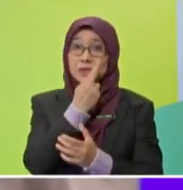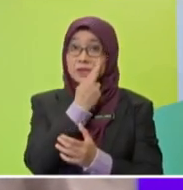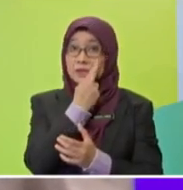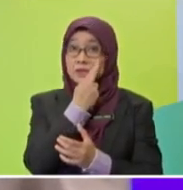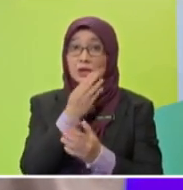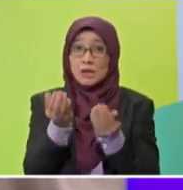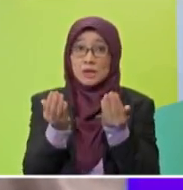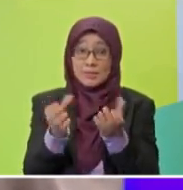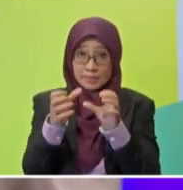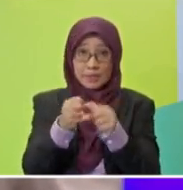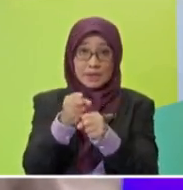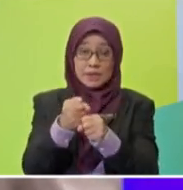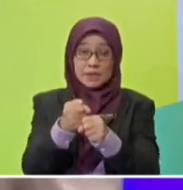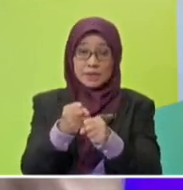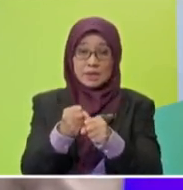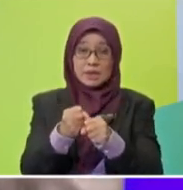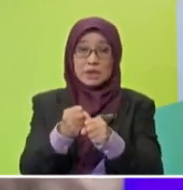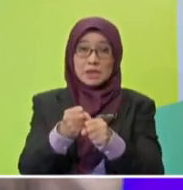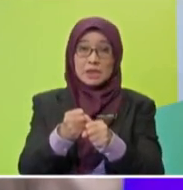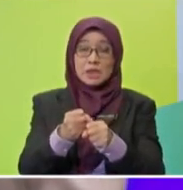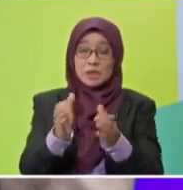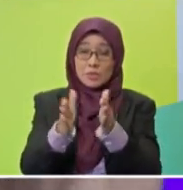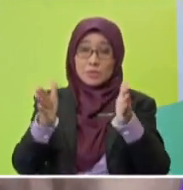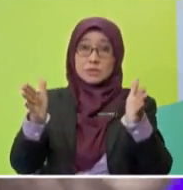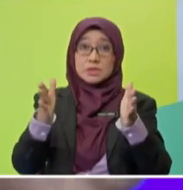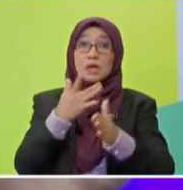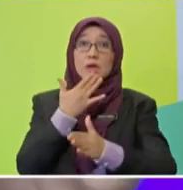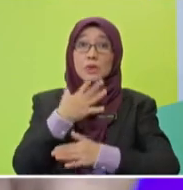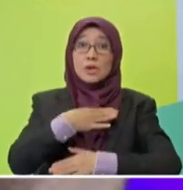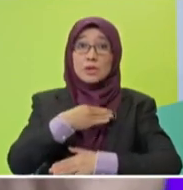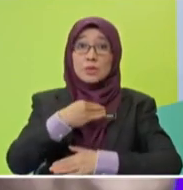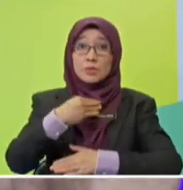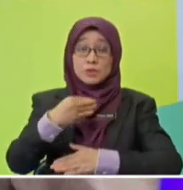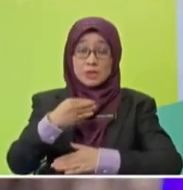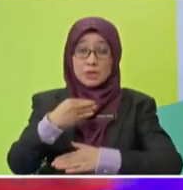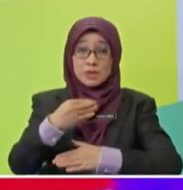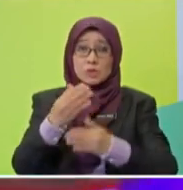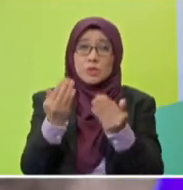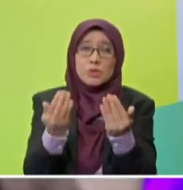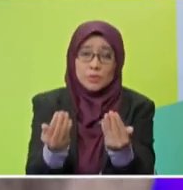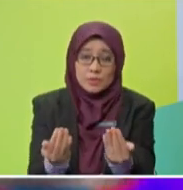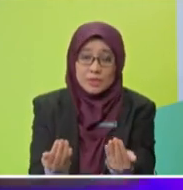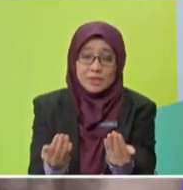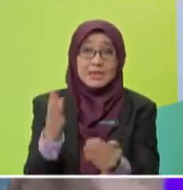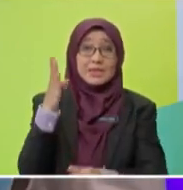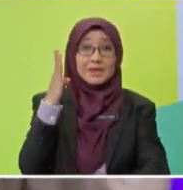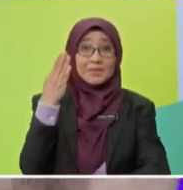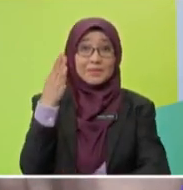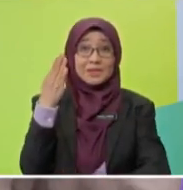warna putih ini beracun yang biru comebani pula ringan